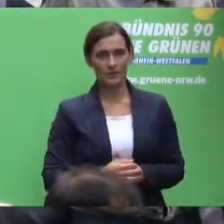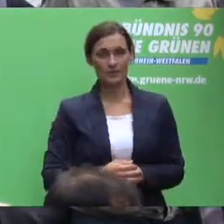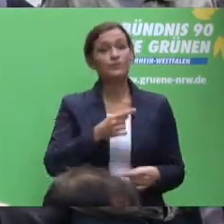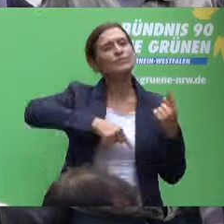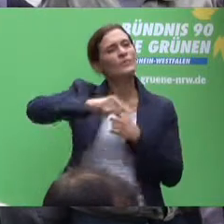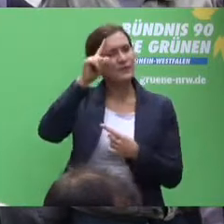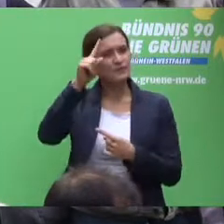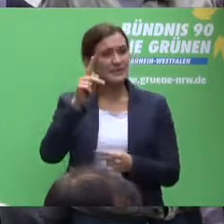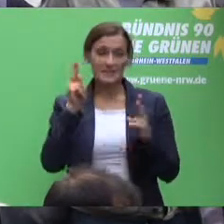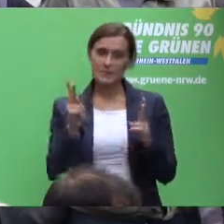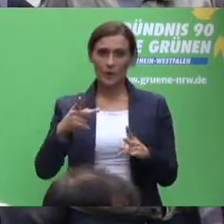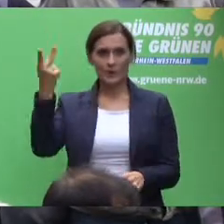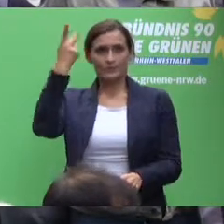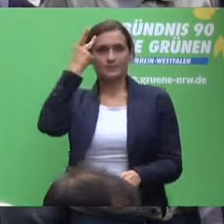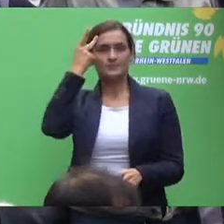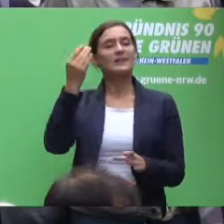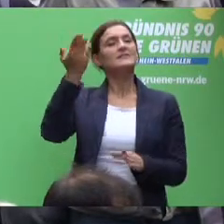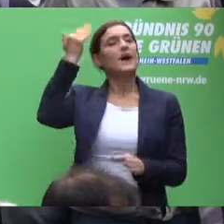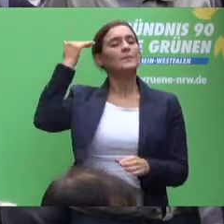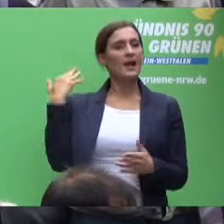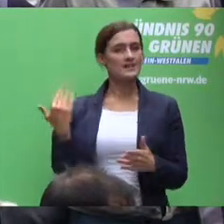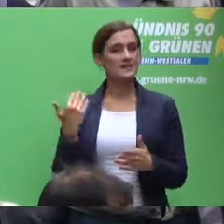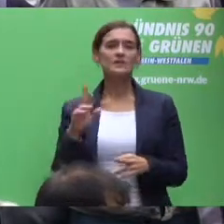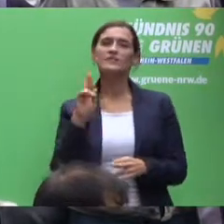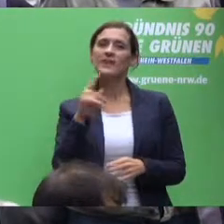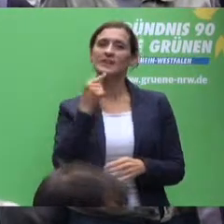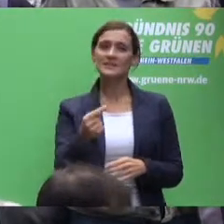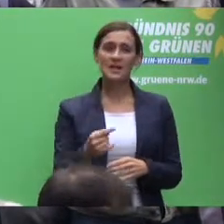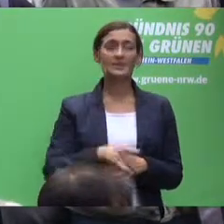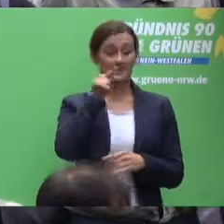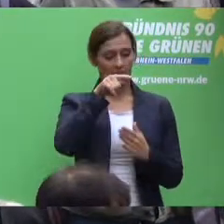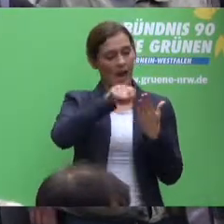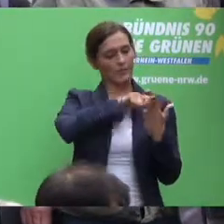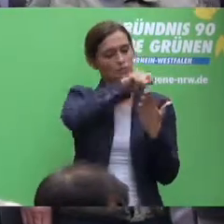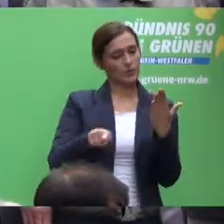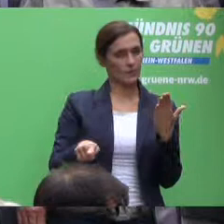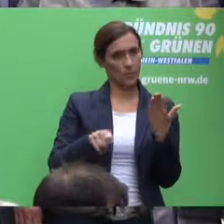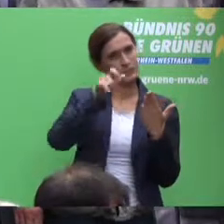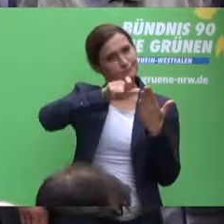noch, wer damals in namentlicher Abstimmung